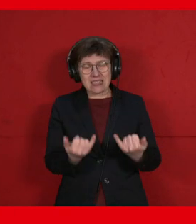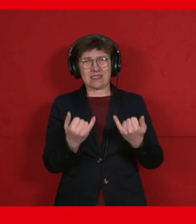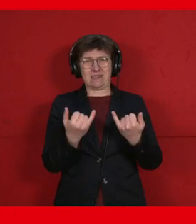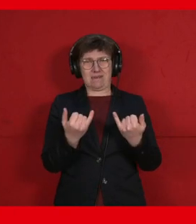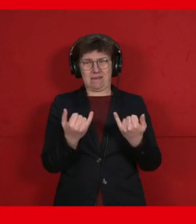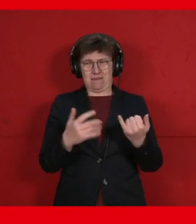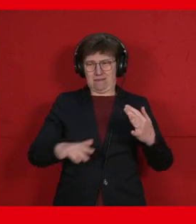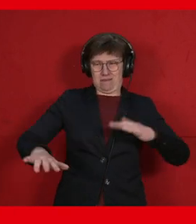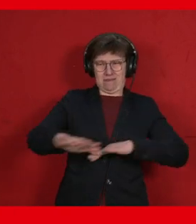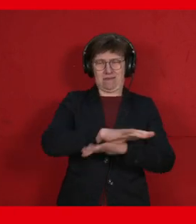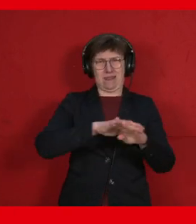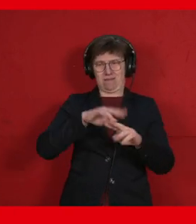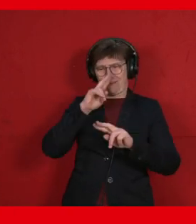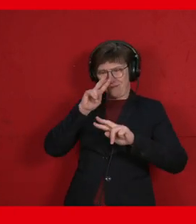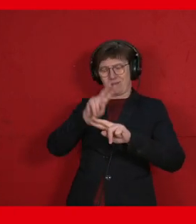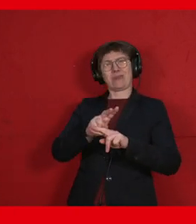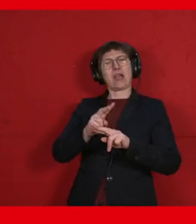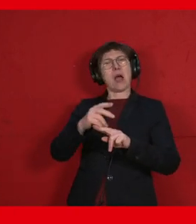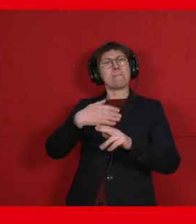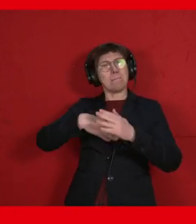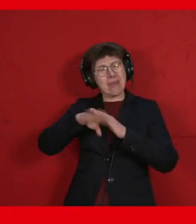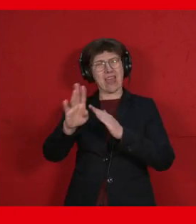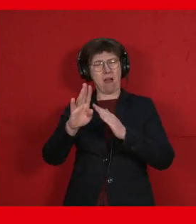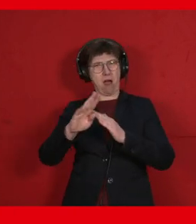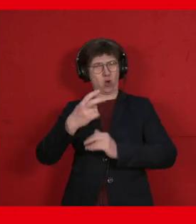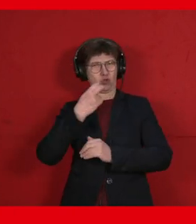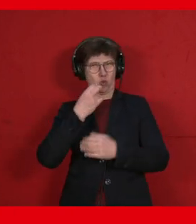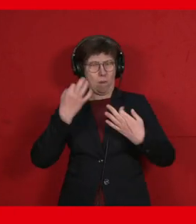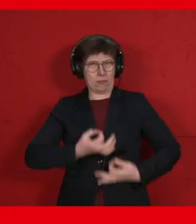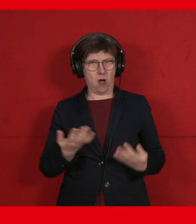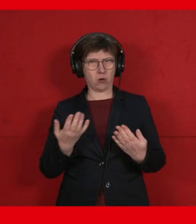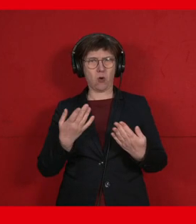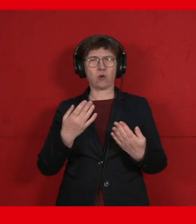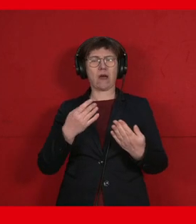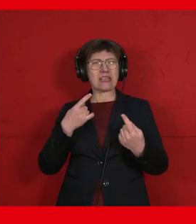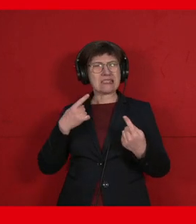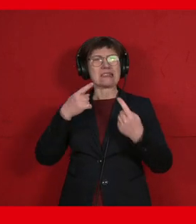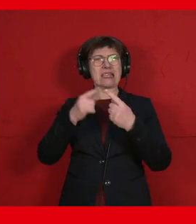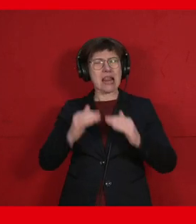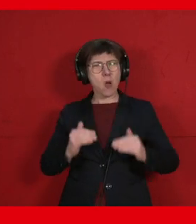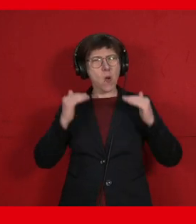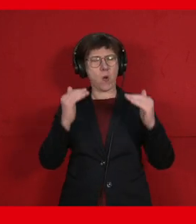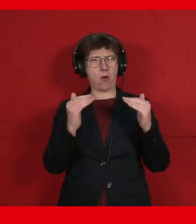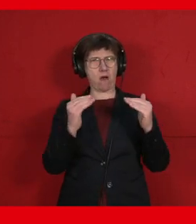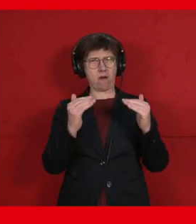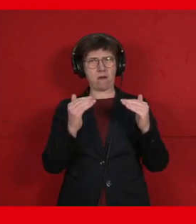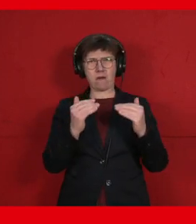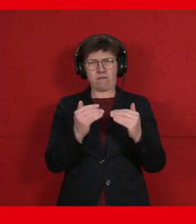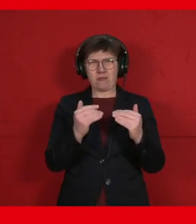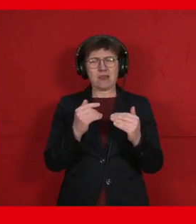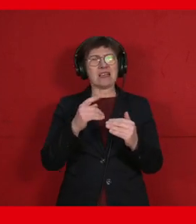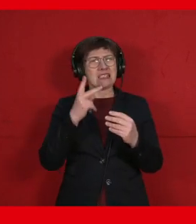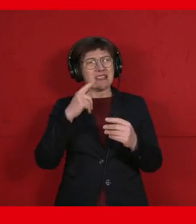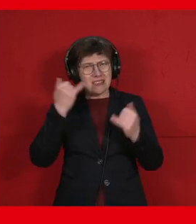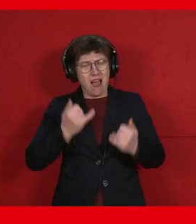man da mehr vorsehen würde und einfach ambitionierter vorangehen würde, was definitiv